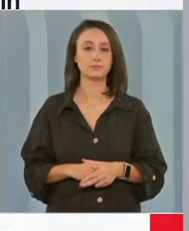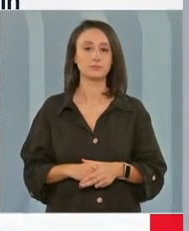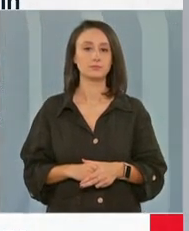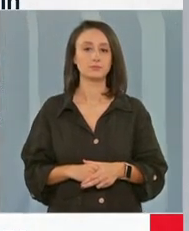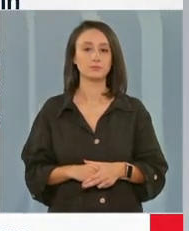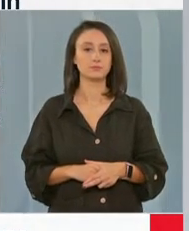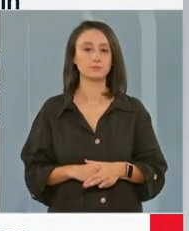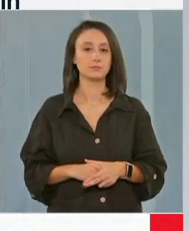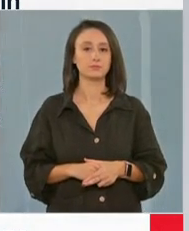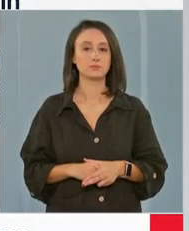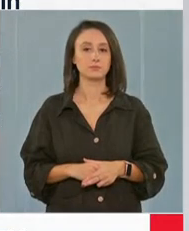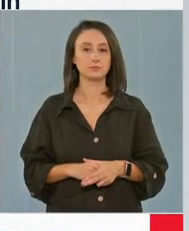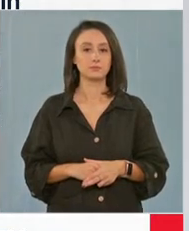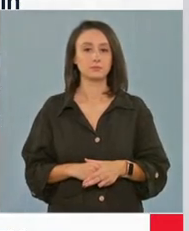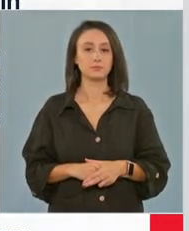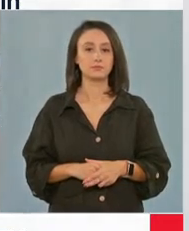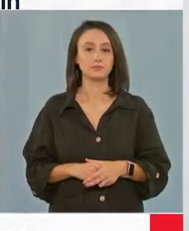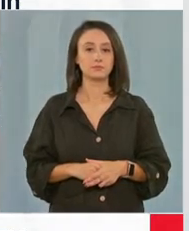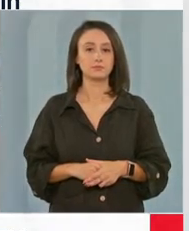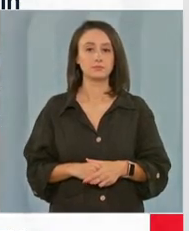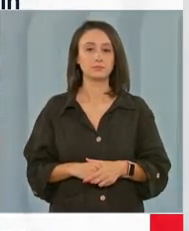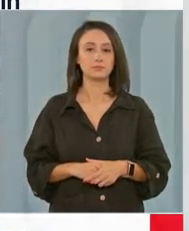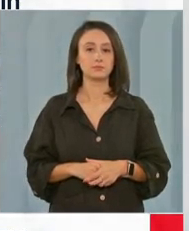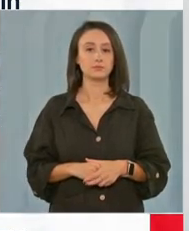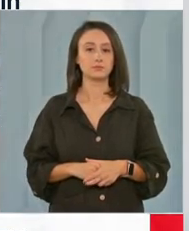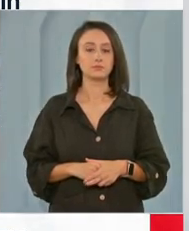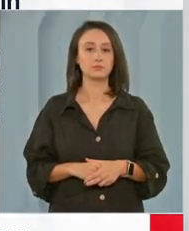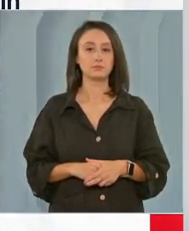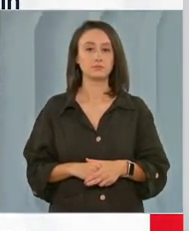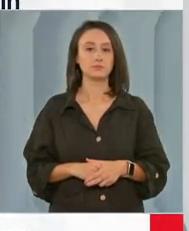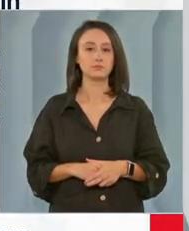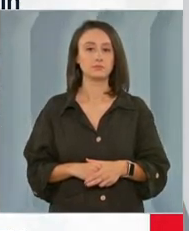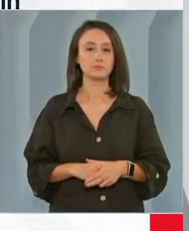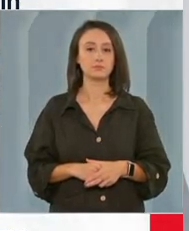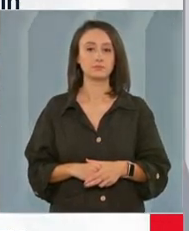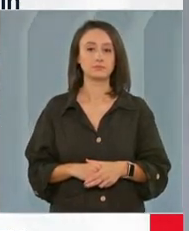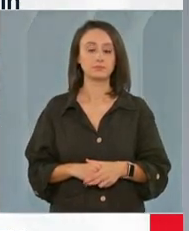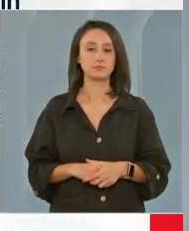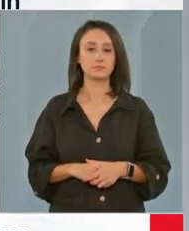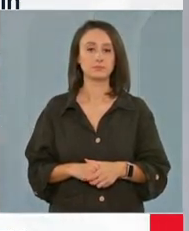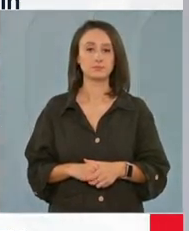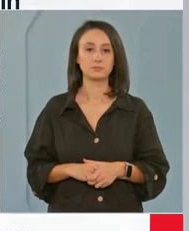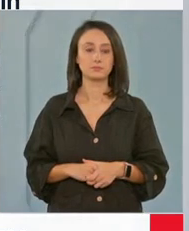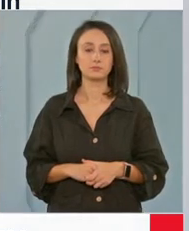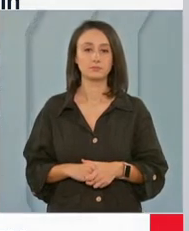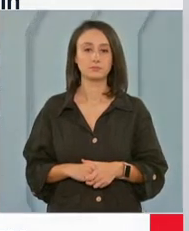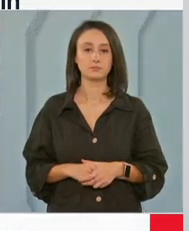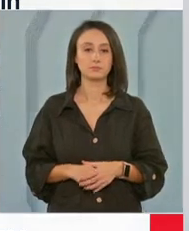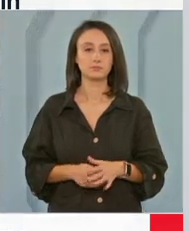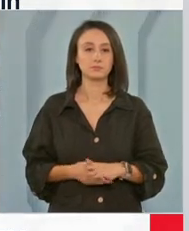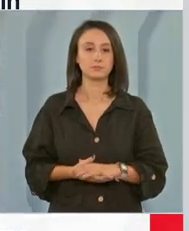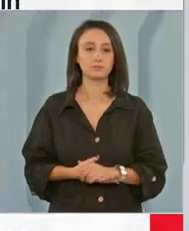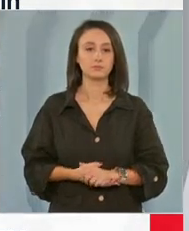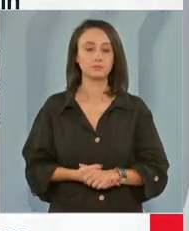face foarte puțin pentru a convinge Parlamentul olandez sau pentru a-și asuma responsabilitatea și a spune că în interesul Europei va fi de acord